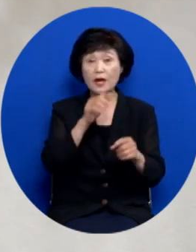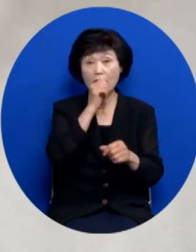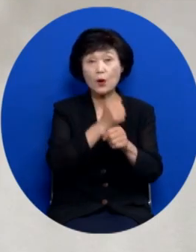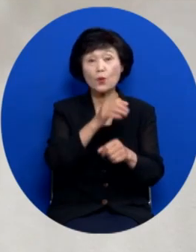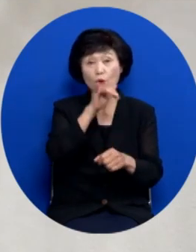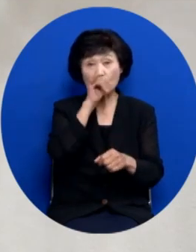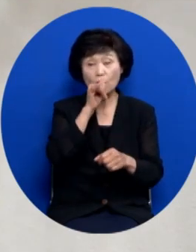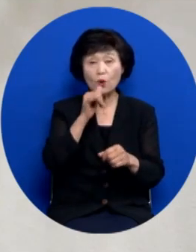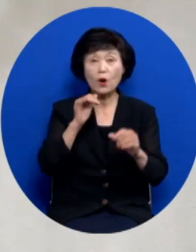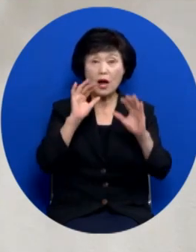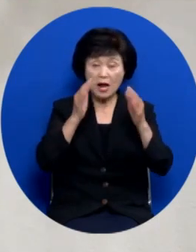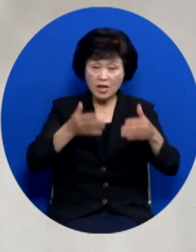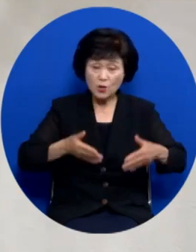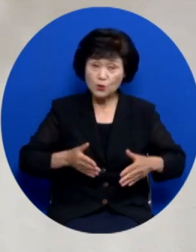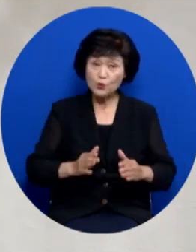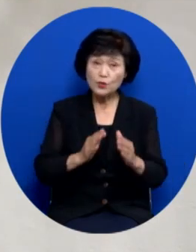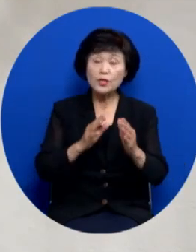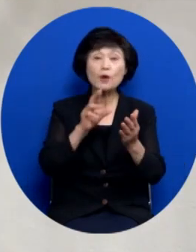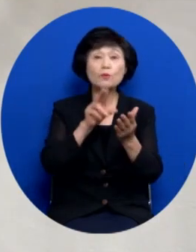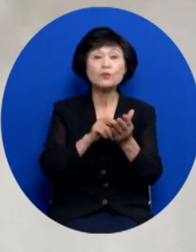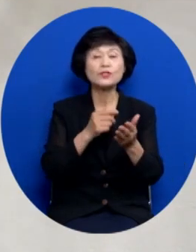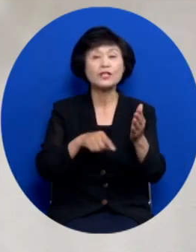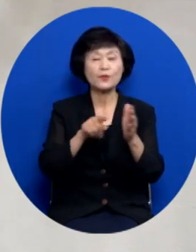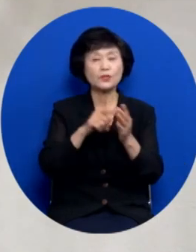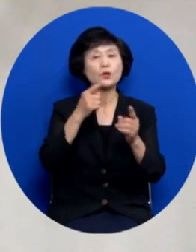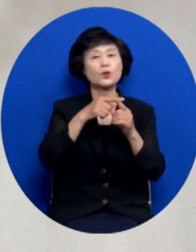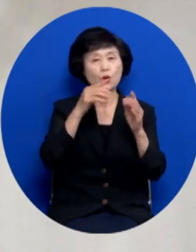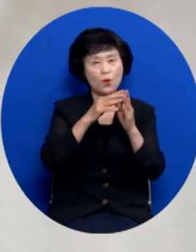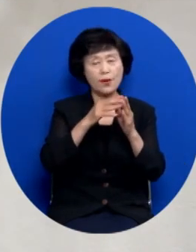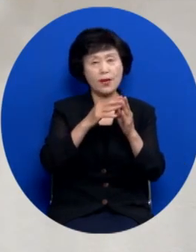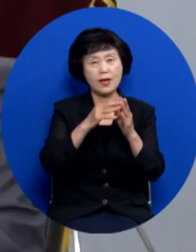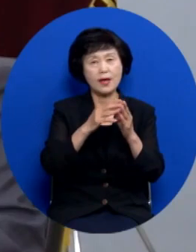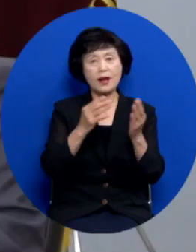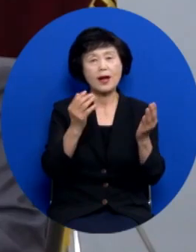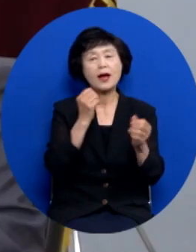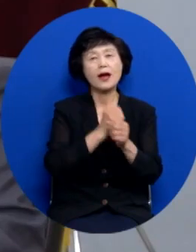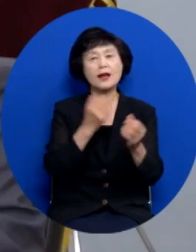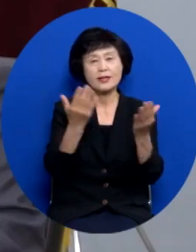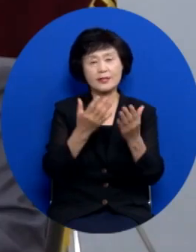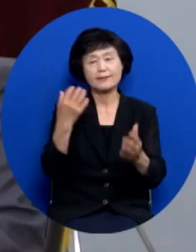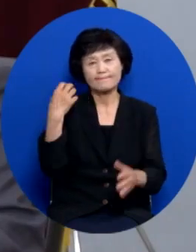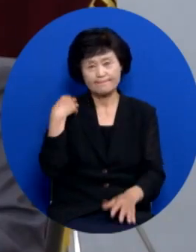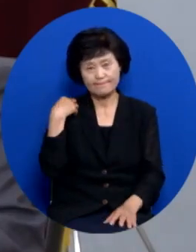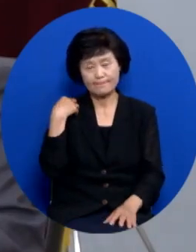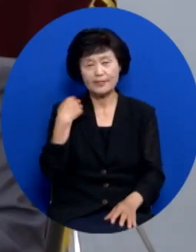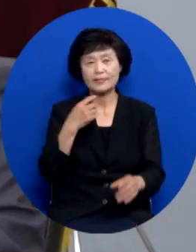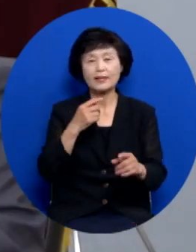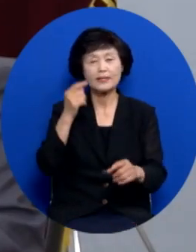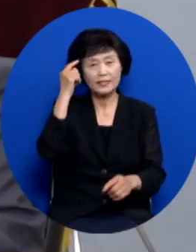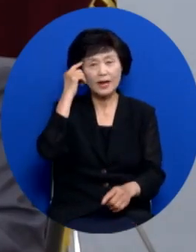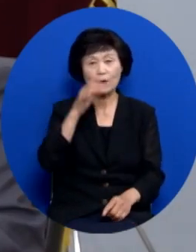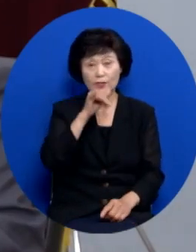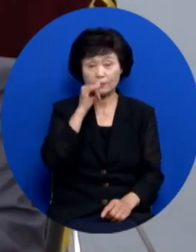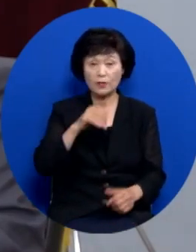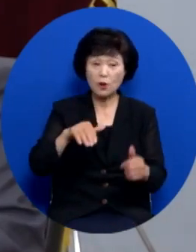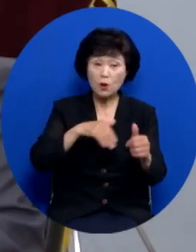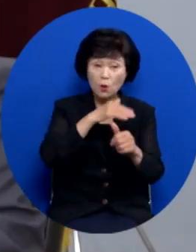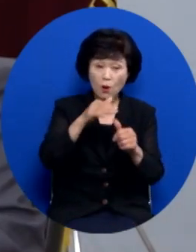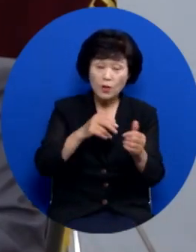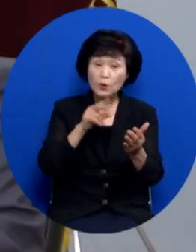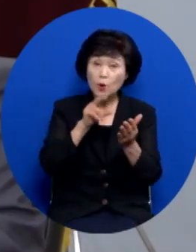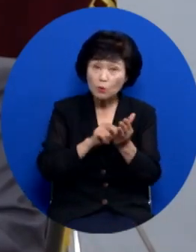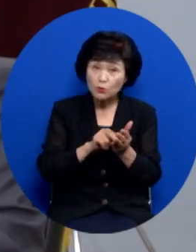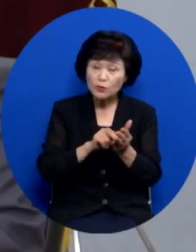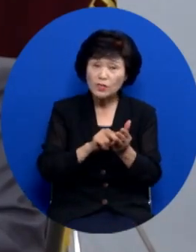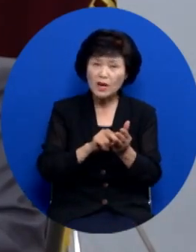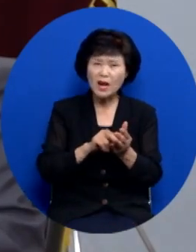출산을 위해서 협조하는 것은 교회가 당연히 해야 될 일이다 그렇게 생각합니다. 이 환경 문제가 비단 우리만의 문제는 아니고 전 세계적으로